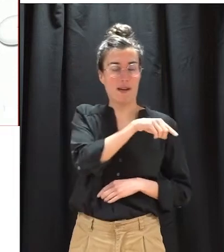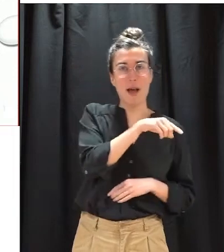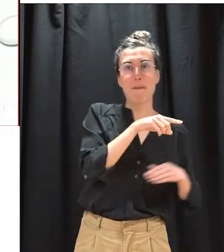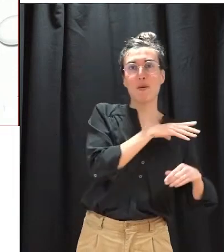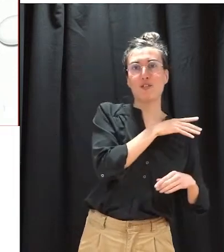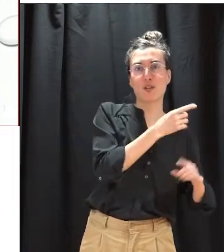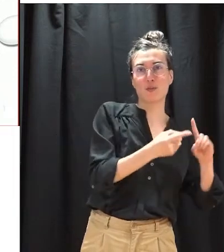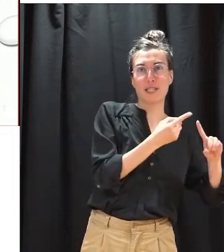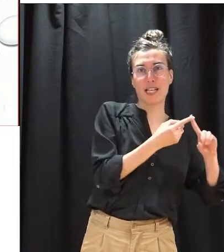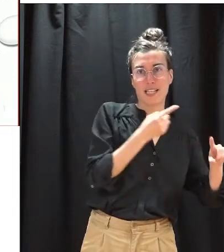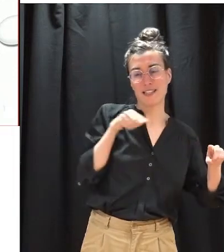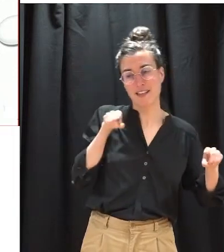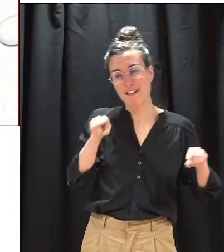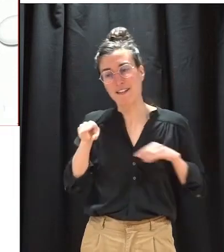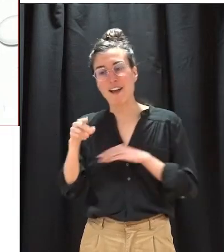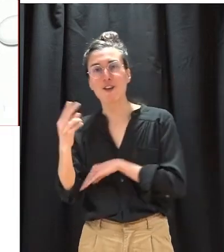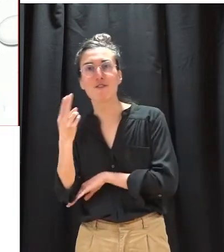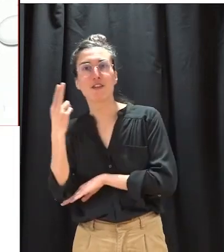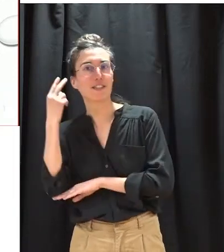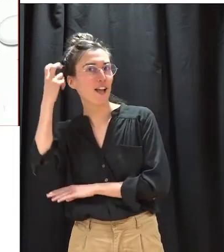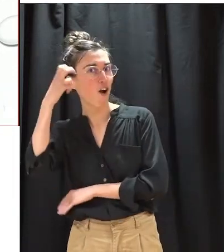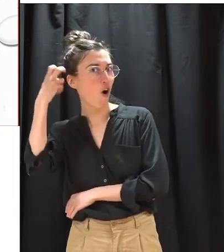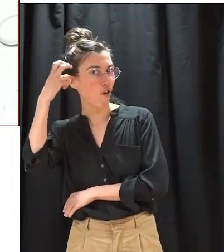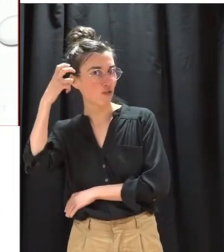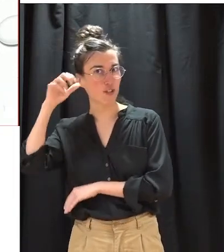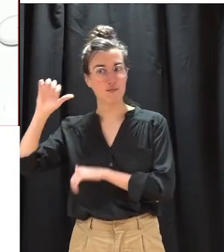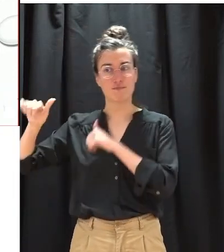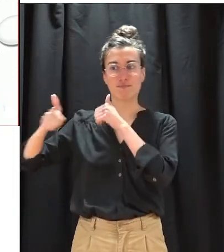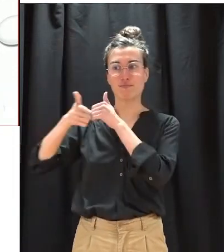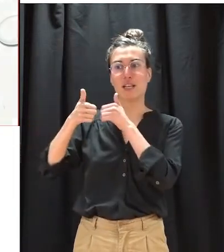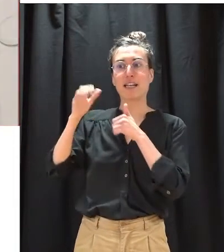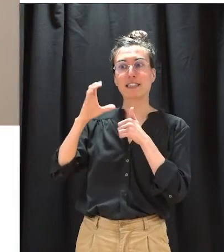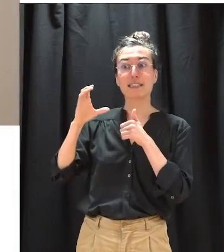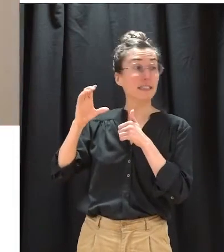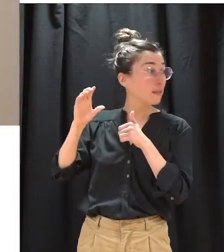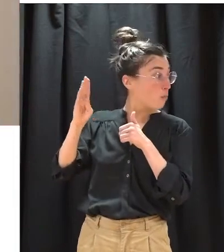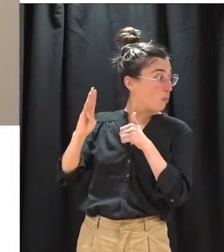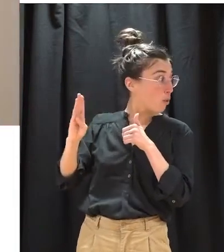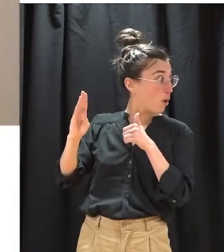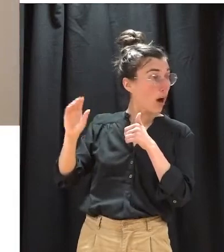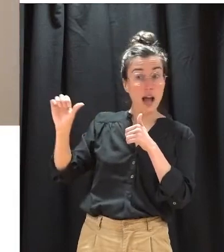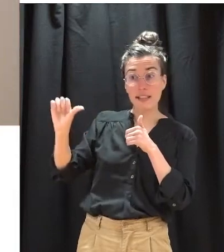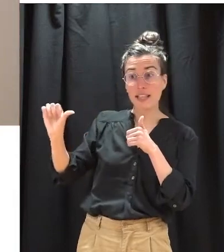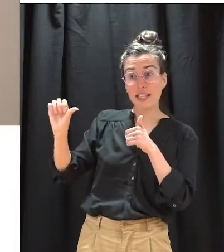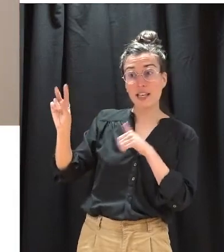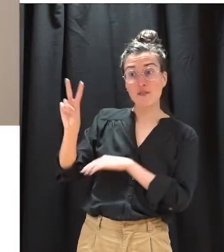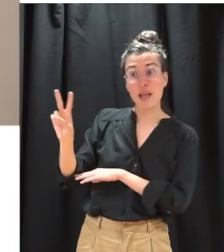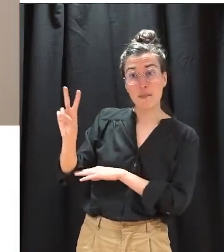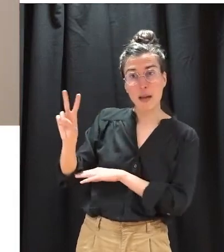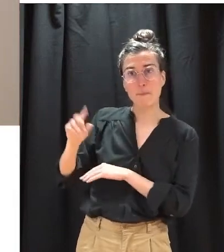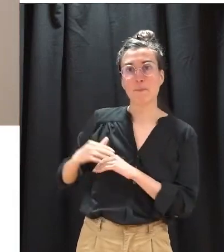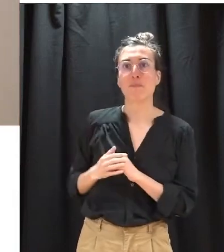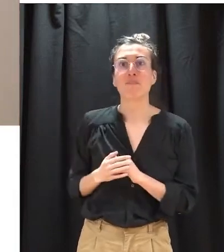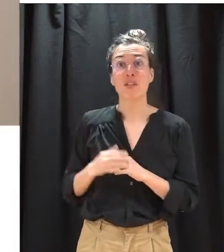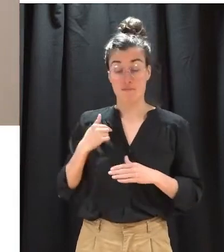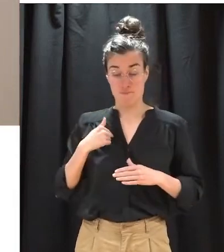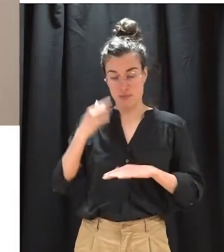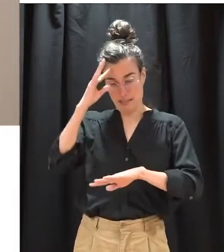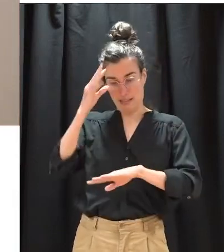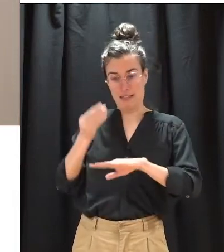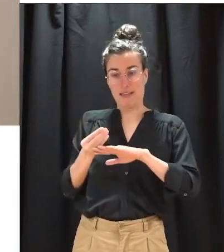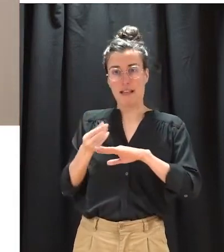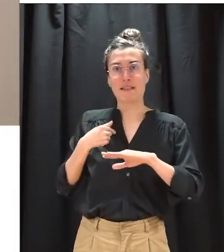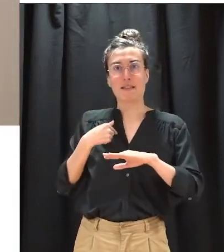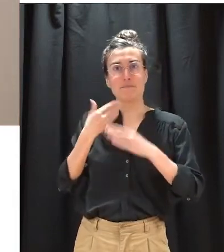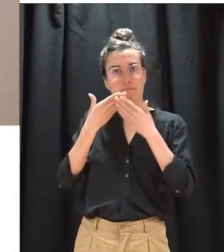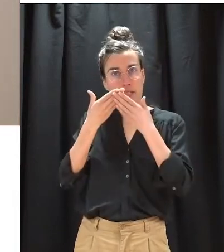à l'université d'Angers sous la direction de Christine Gau et Annick Veil-Barry. Donc dans le cadre de ma thèse, moi j'ai travaillé sur le fonctionnement de